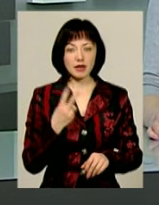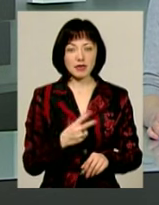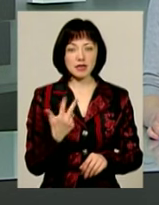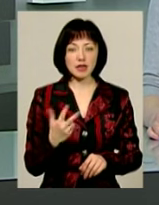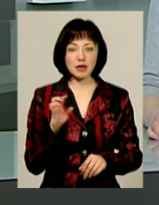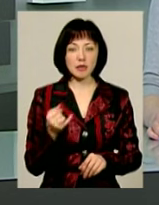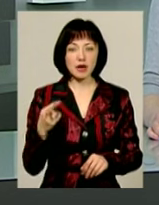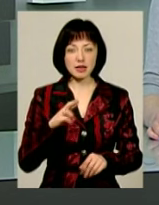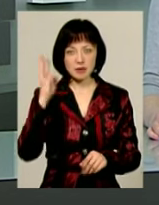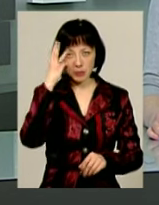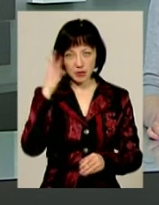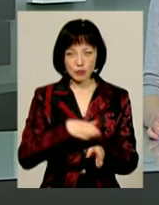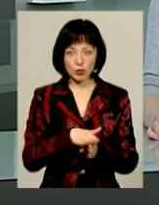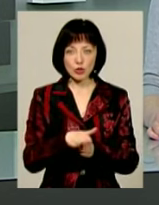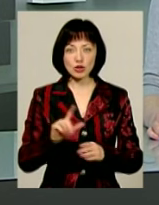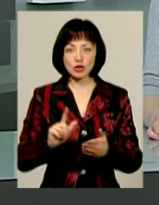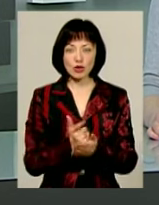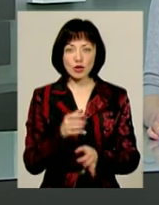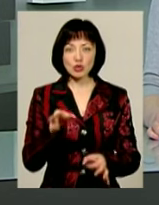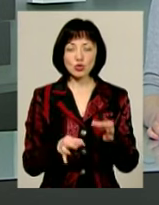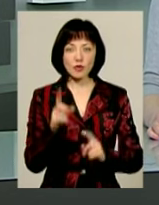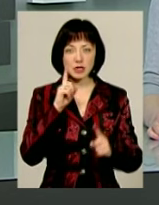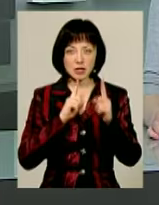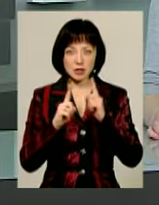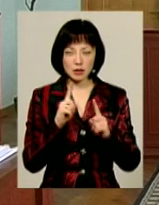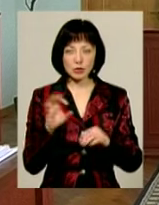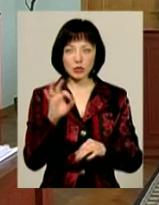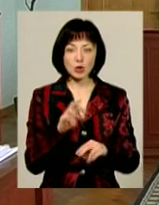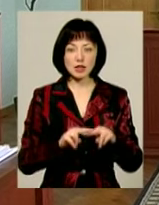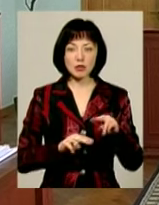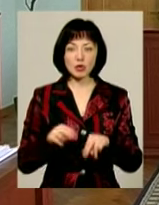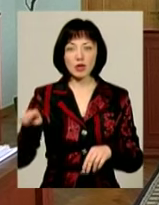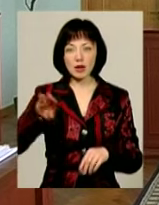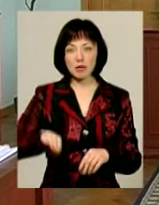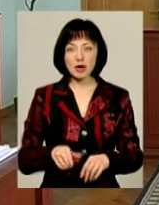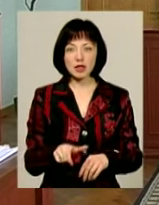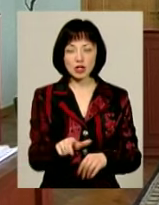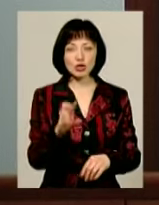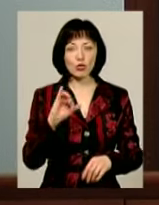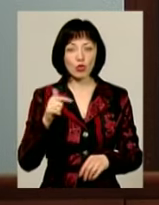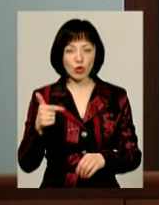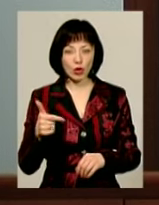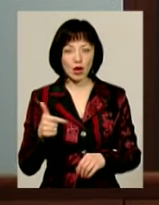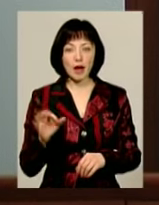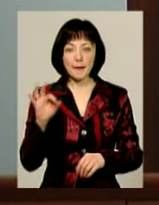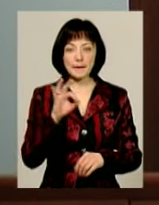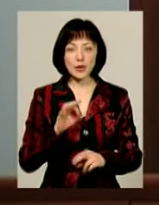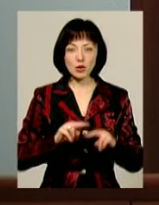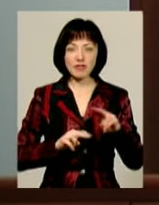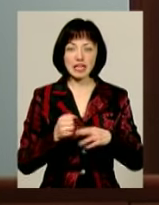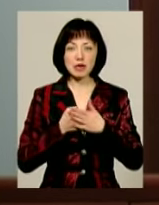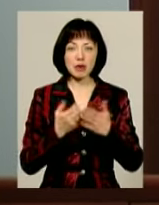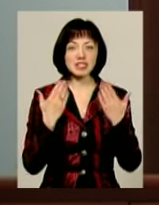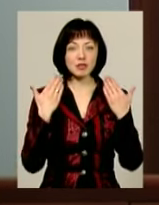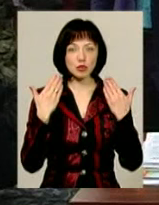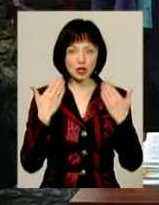«23 березня в обласному центрі відбулося чергове судове засідання щодо забудови на березі Південного Бугу. Йдеться про зведення бази